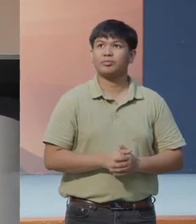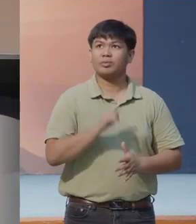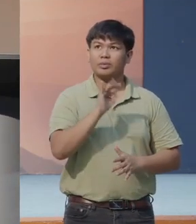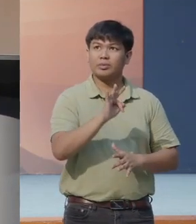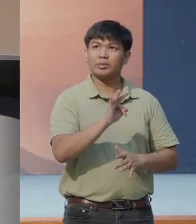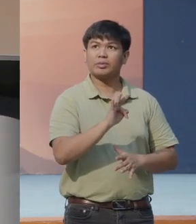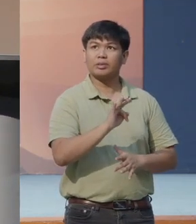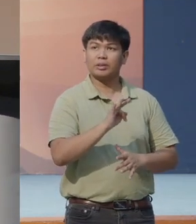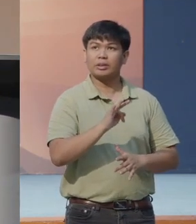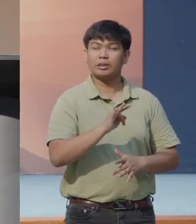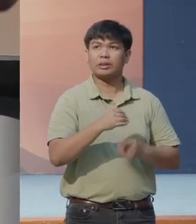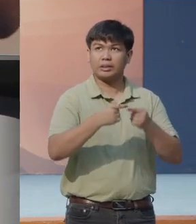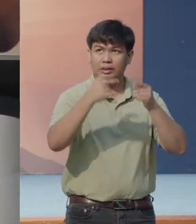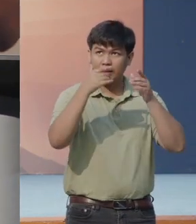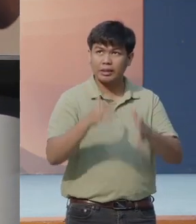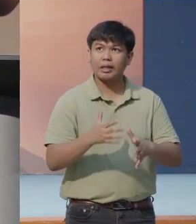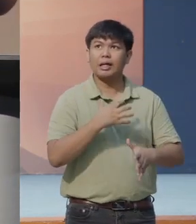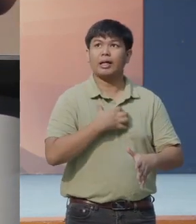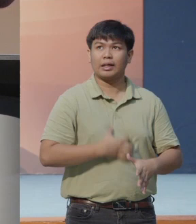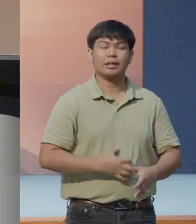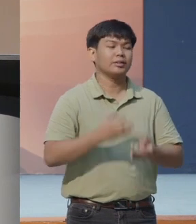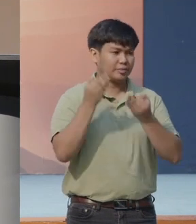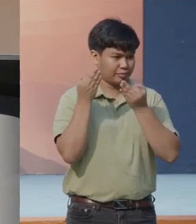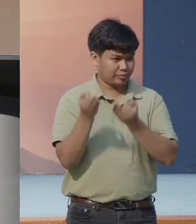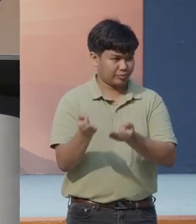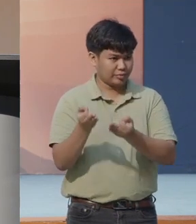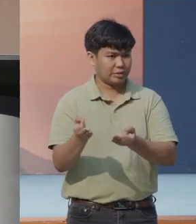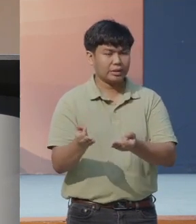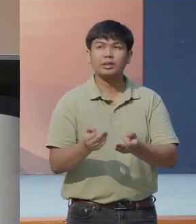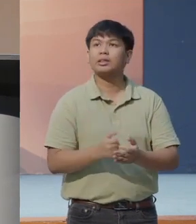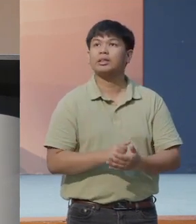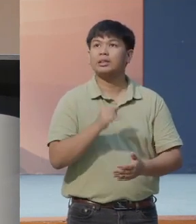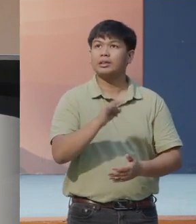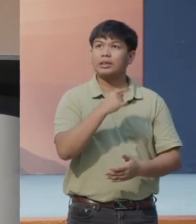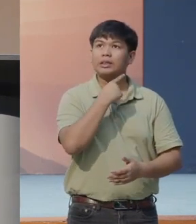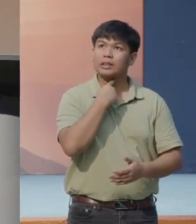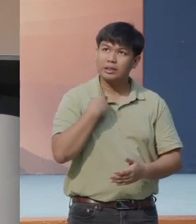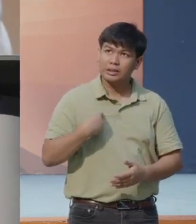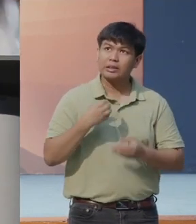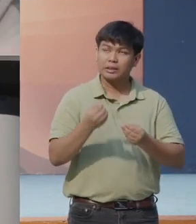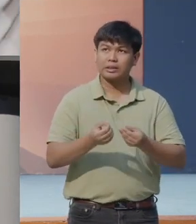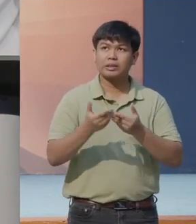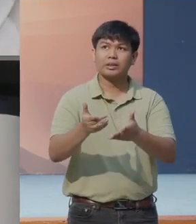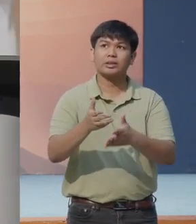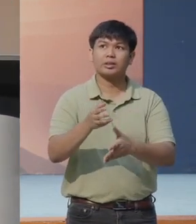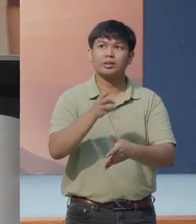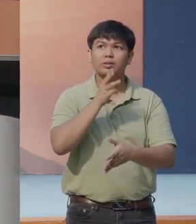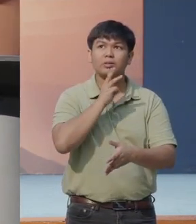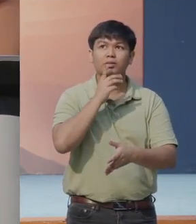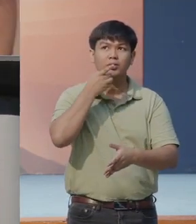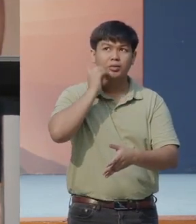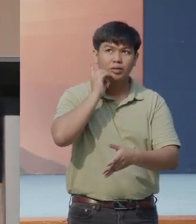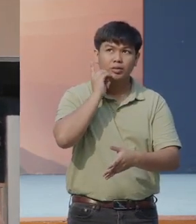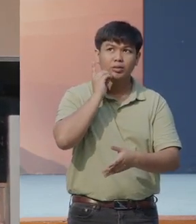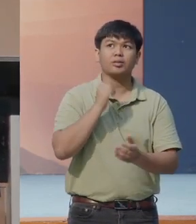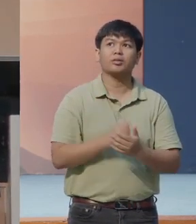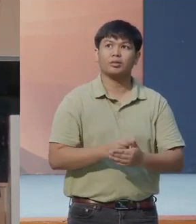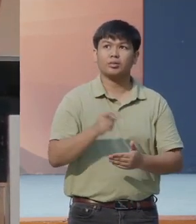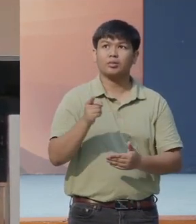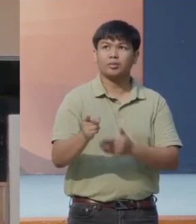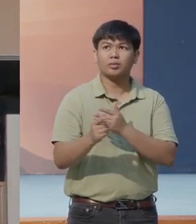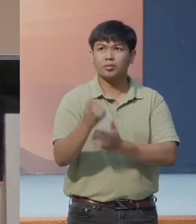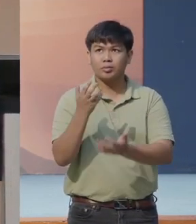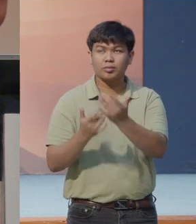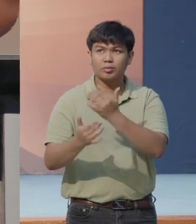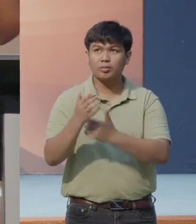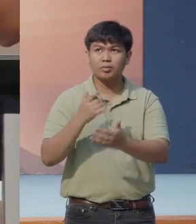enemy is hungry, feed him. If he's thirsty, give him something to drink. For by doing so, you will heap